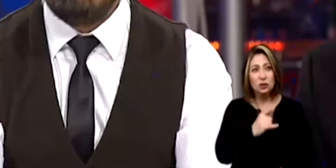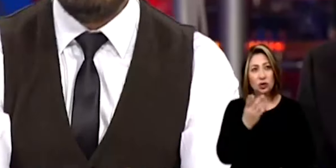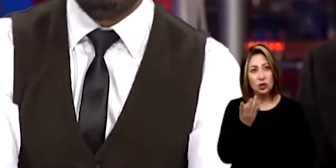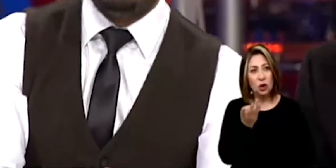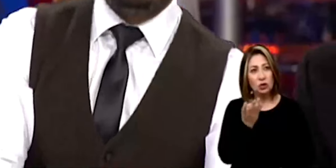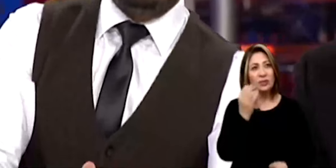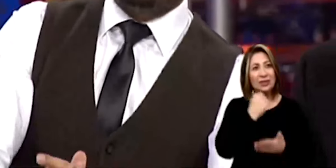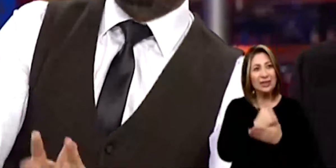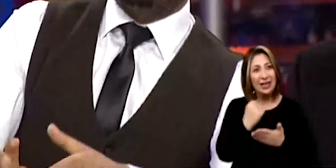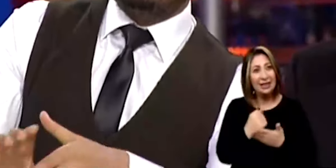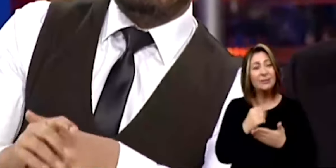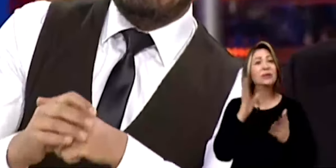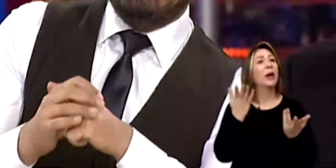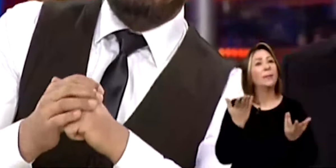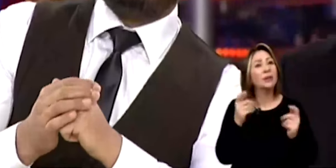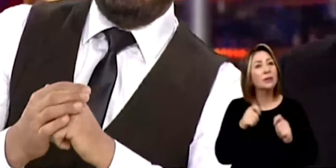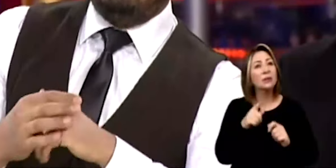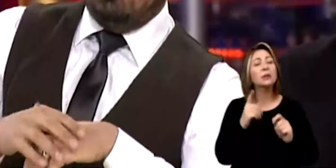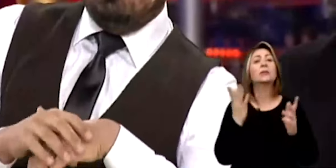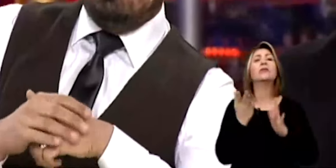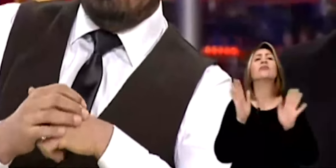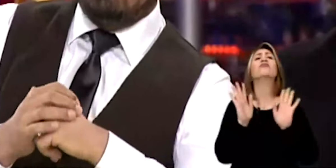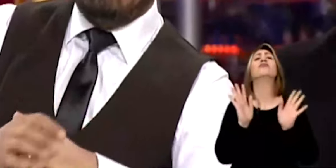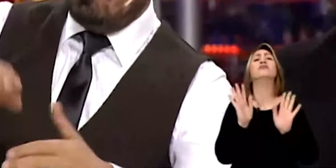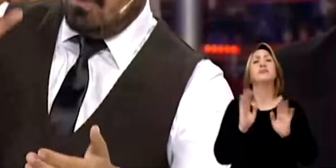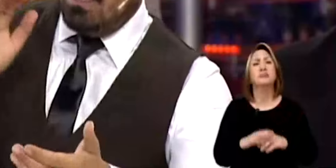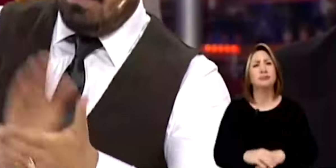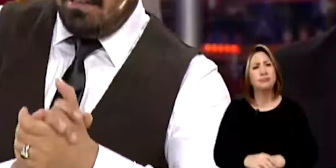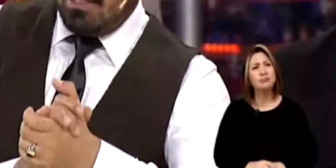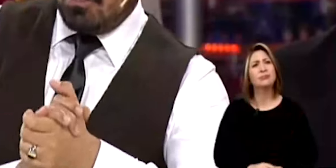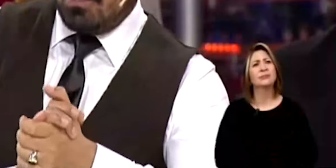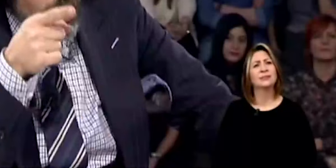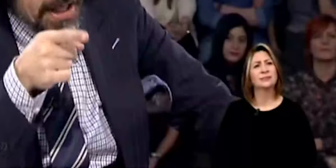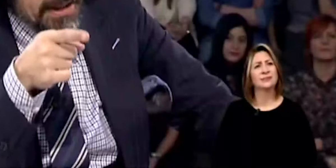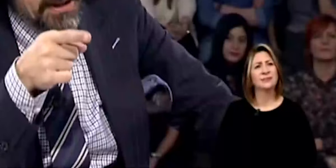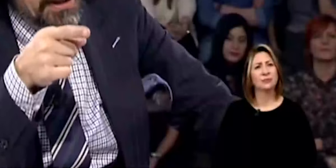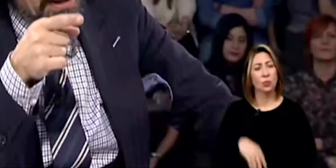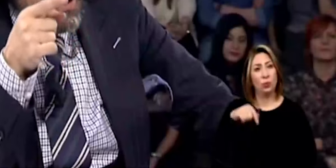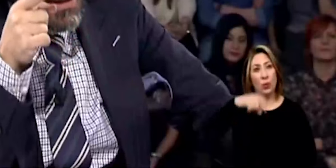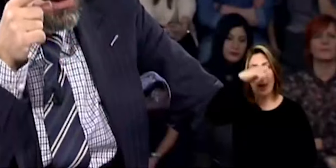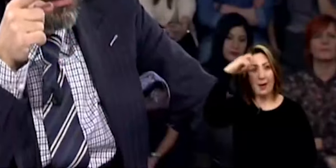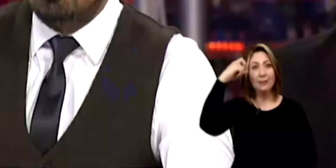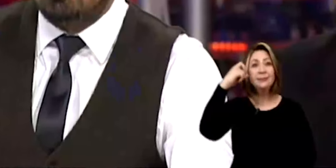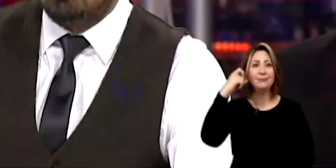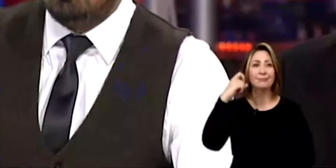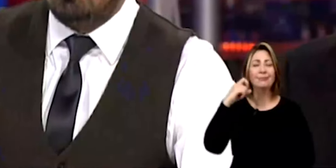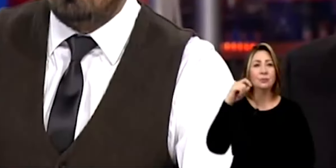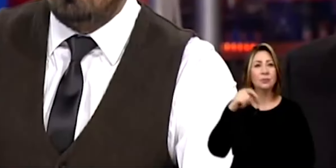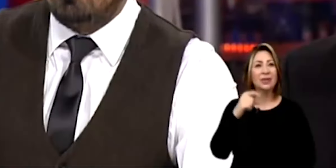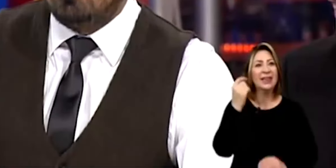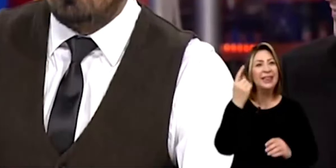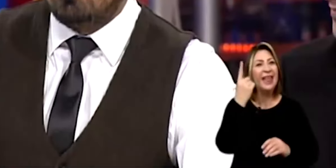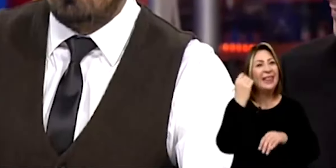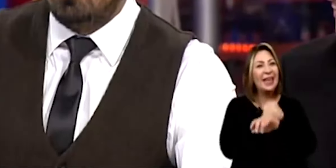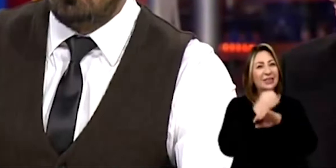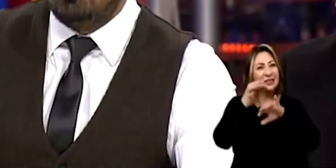mü nikahladın, kıydın mı nikahı? Yok, daha değil. Bu yaz, bu yaz. Bu yaz artık tabii. Bu tek taş